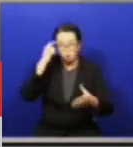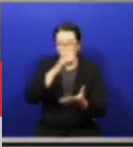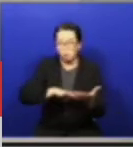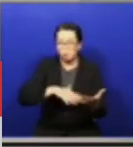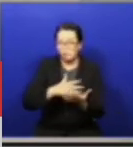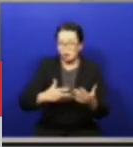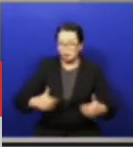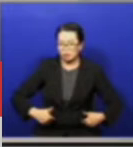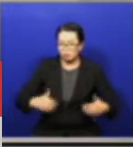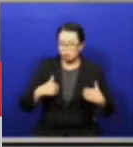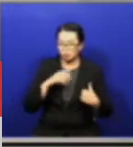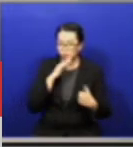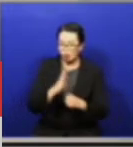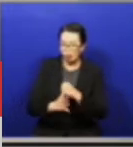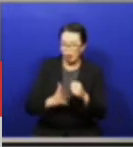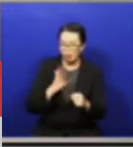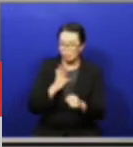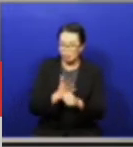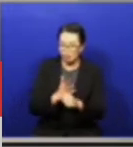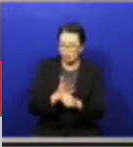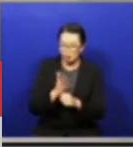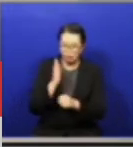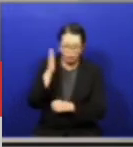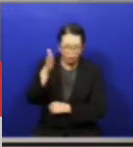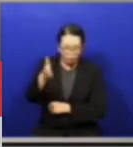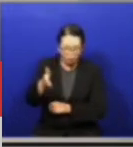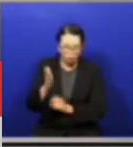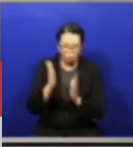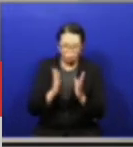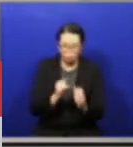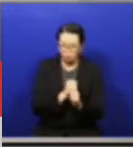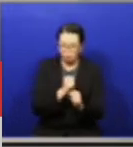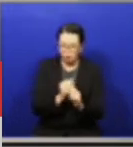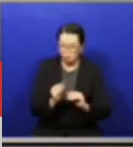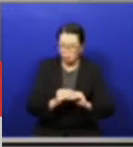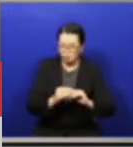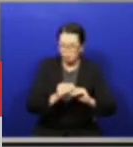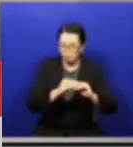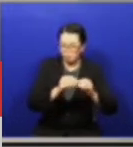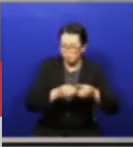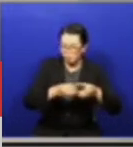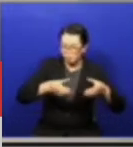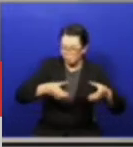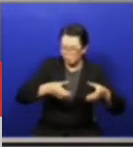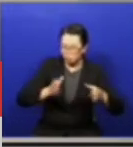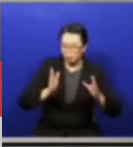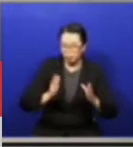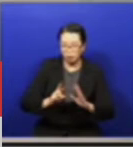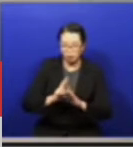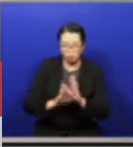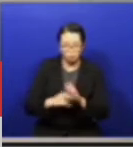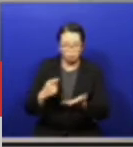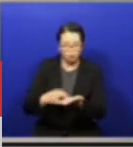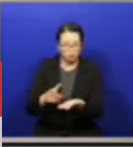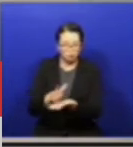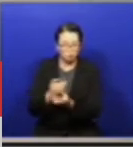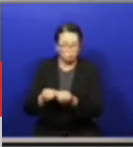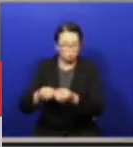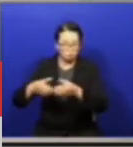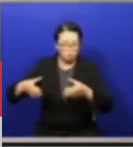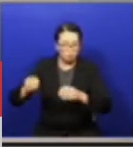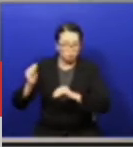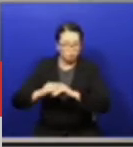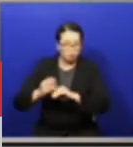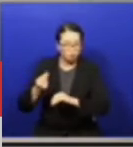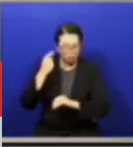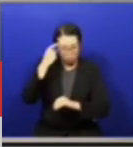ได้ว่าอีก5ปีข้างหน้าประชากรมันจะเพิ่มเท่าไหร่คนทำงานมีเท่านั้นเท่านี้ใช้ระบบประกันสังคมคนเพิ่มเท่าไหร่รู้ไหมครับดังบนบัลลังก์รู้หม